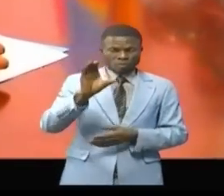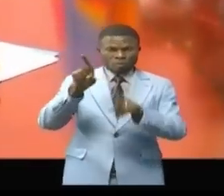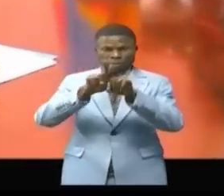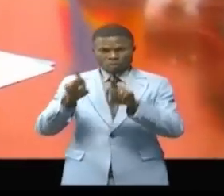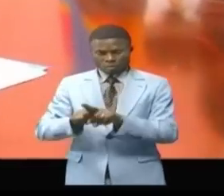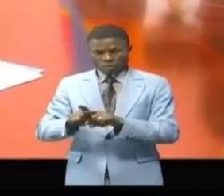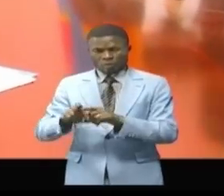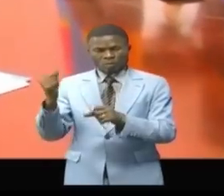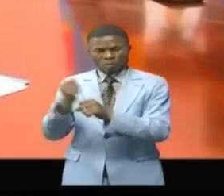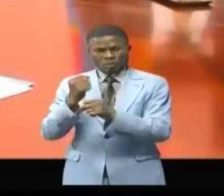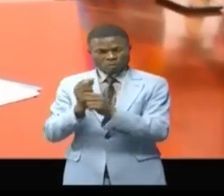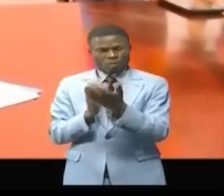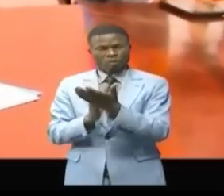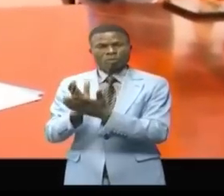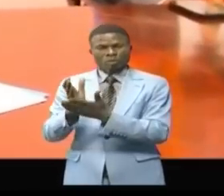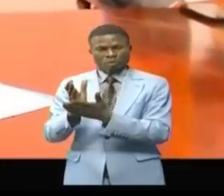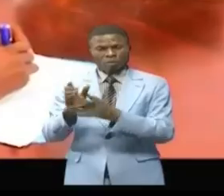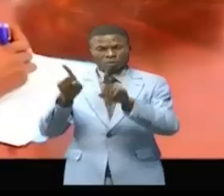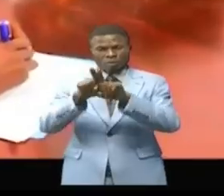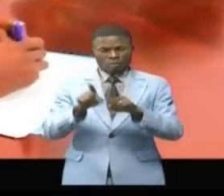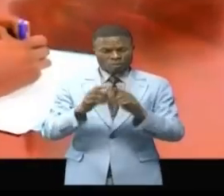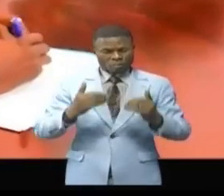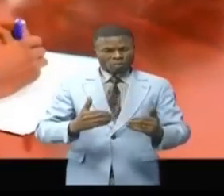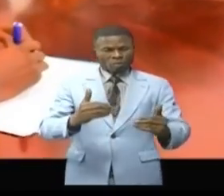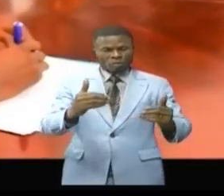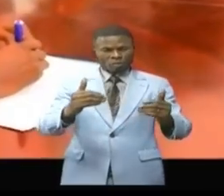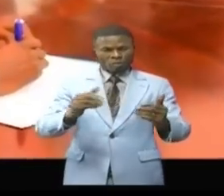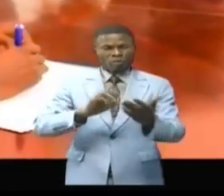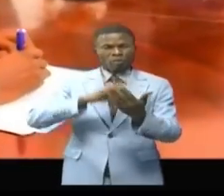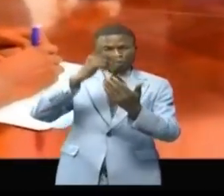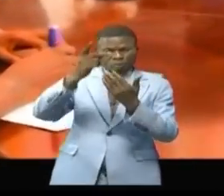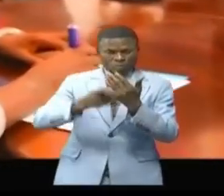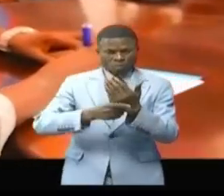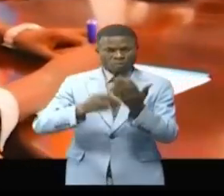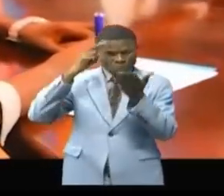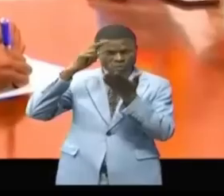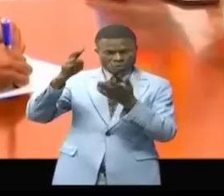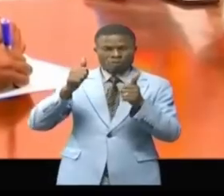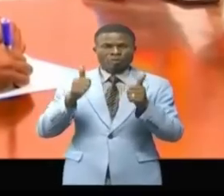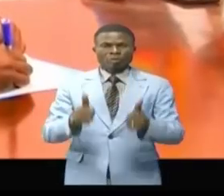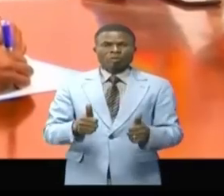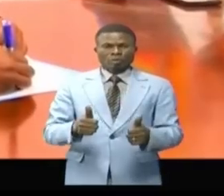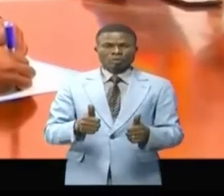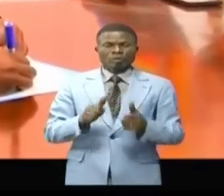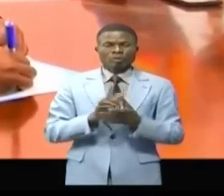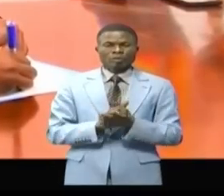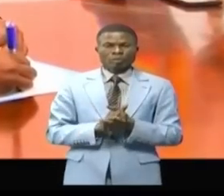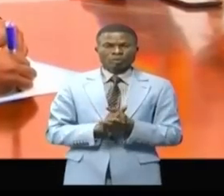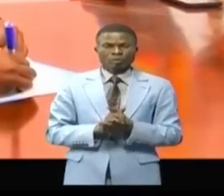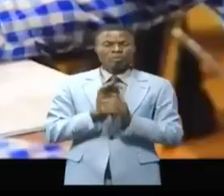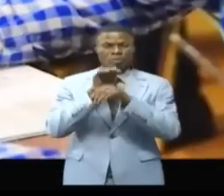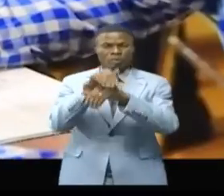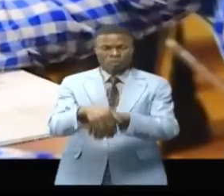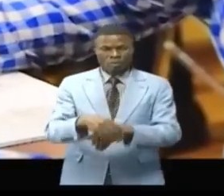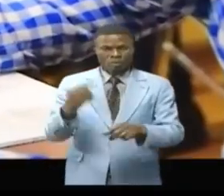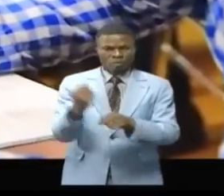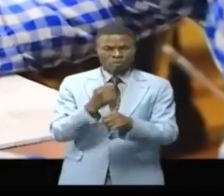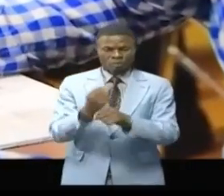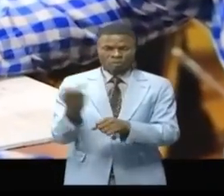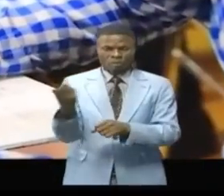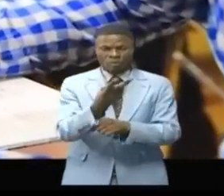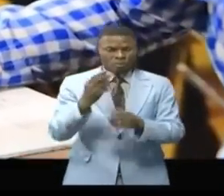déroulement des enseignements et l'acheminement du calendrier académique. S'engager à travailler